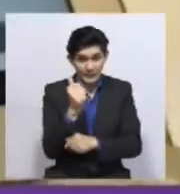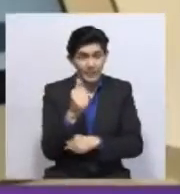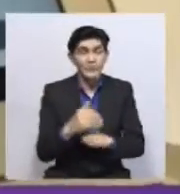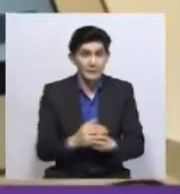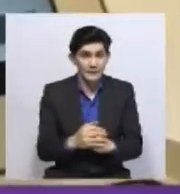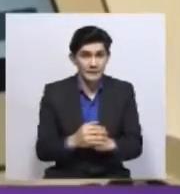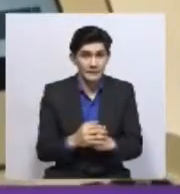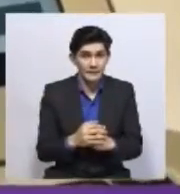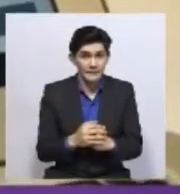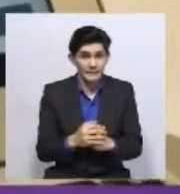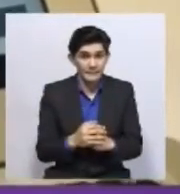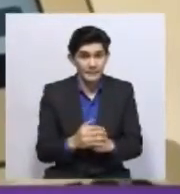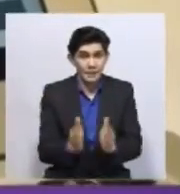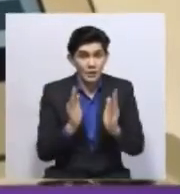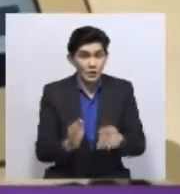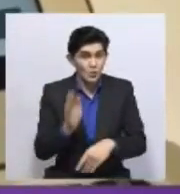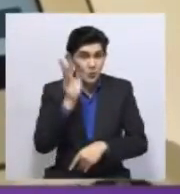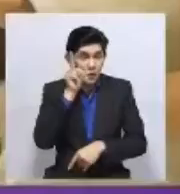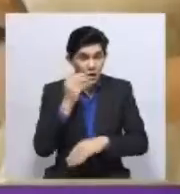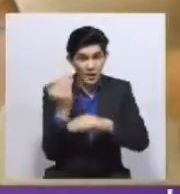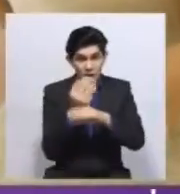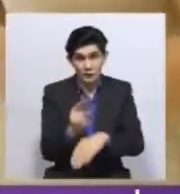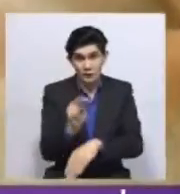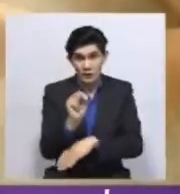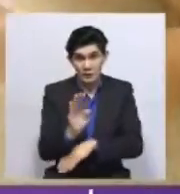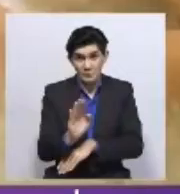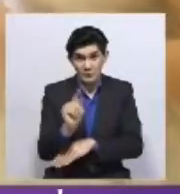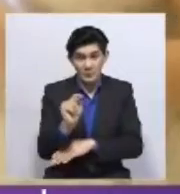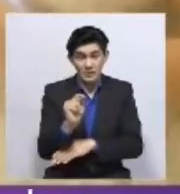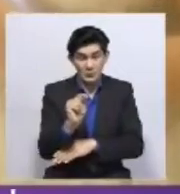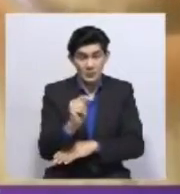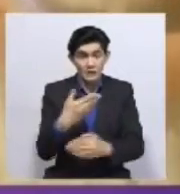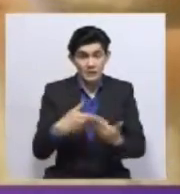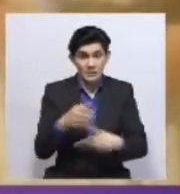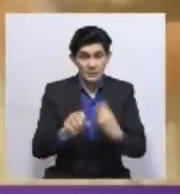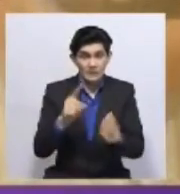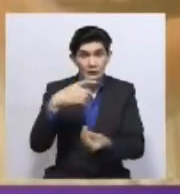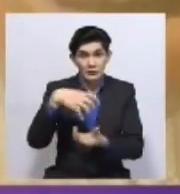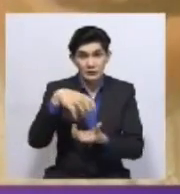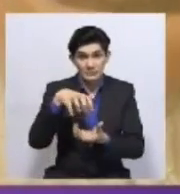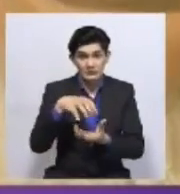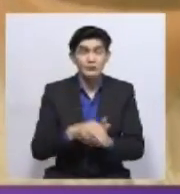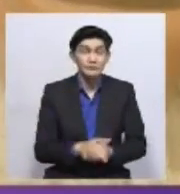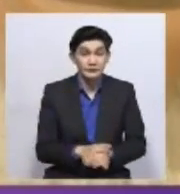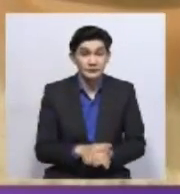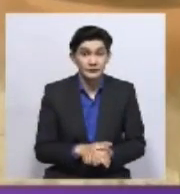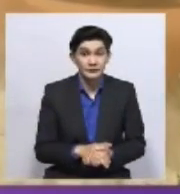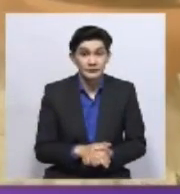กมิติเกรียงไกรวิหารธรรมนพดลพรศิริทีมข่าวเศรษฐกิจรายงาน